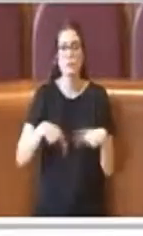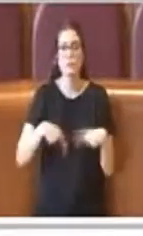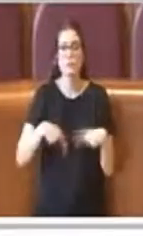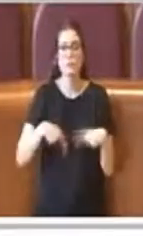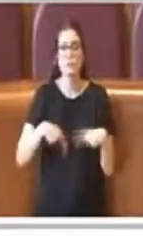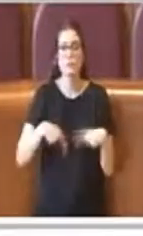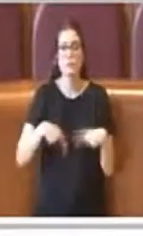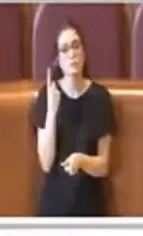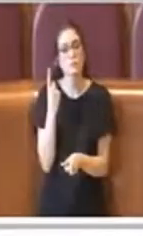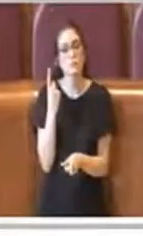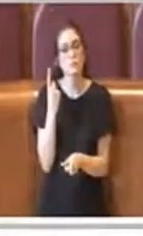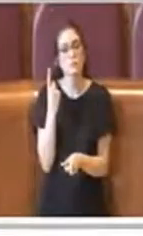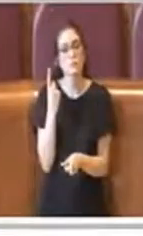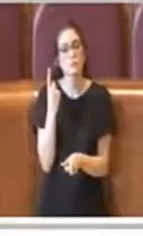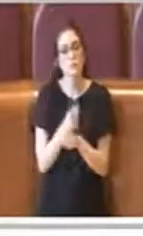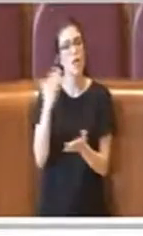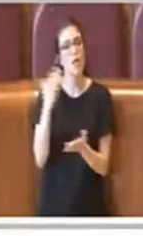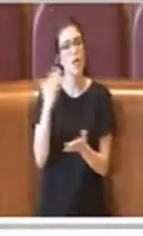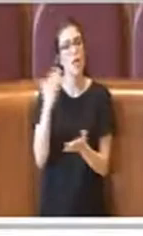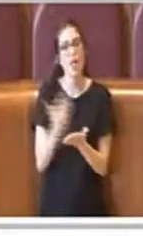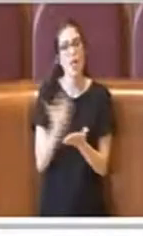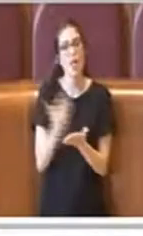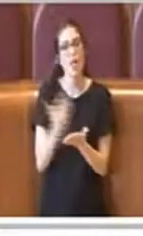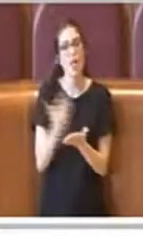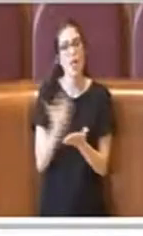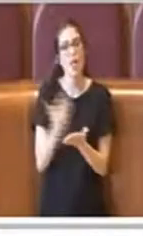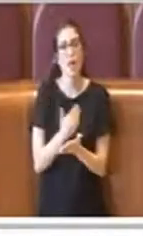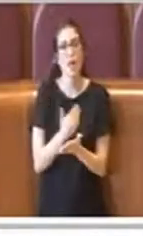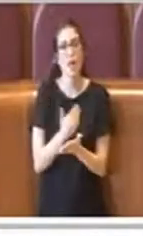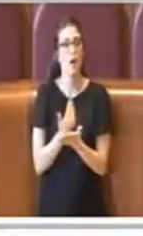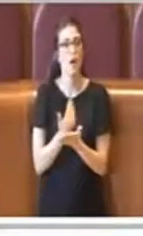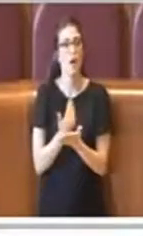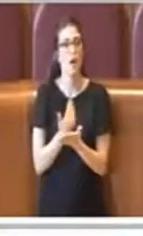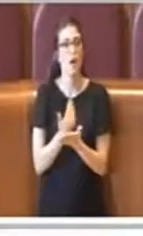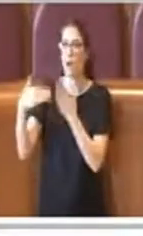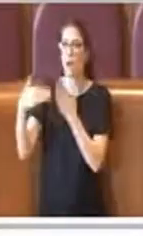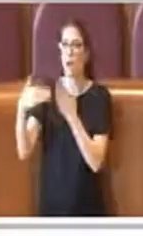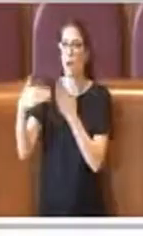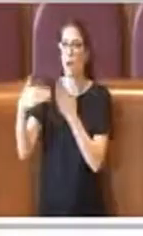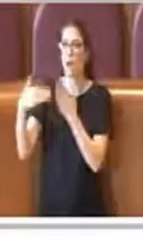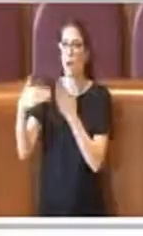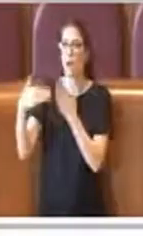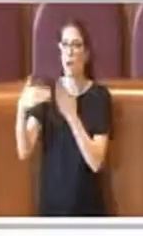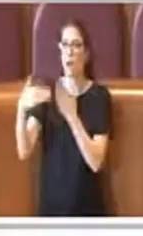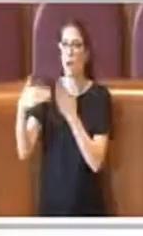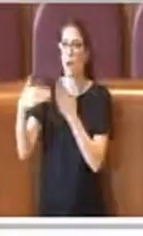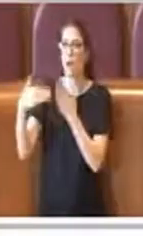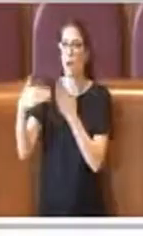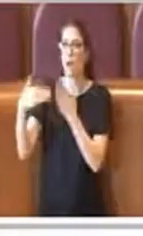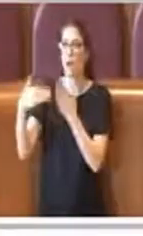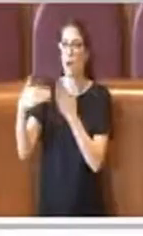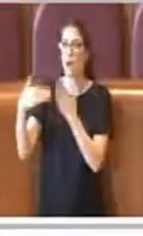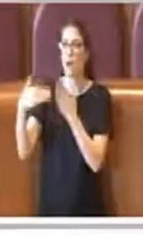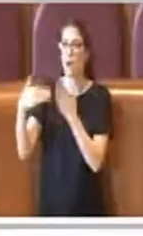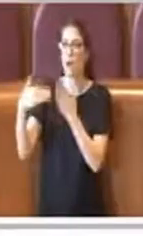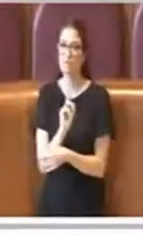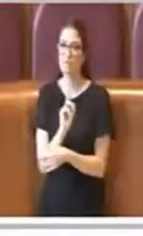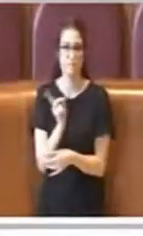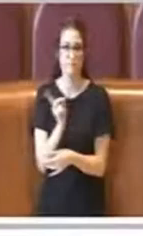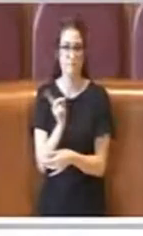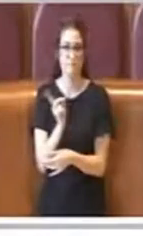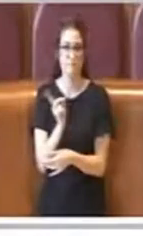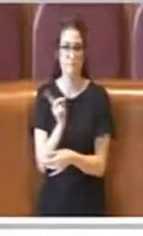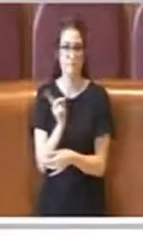dobbiamo assolutamente evitare di fare quello che è stato fatto nel passato ed è una delle cose che più